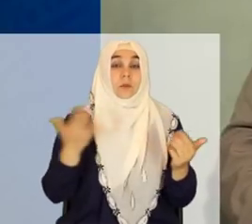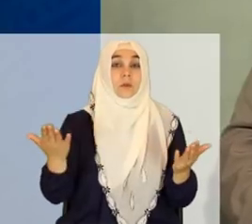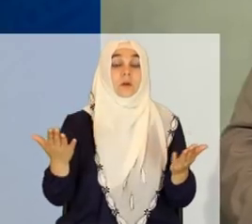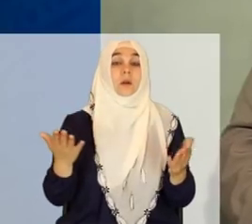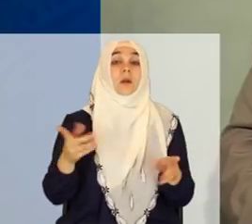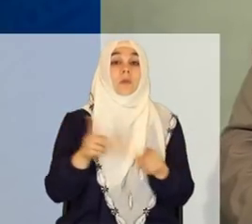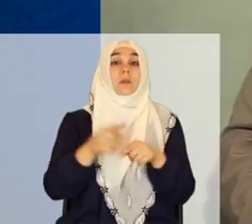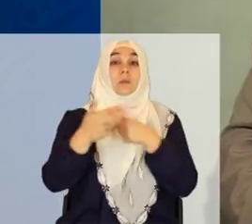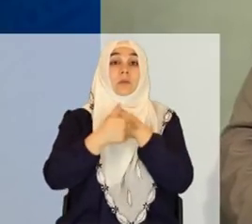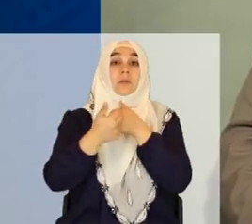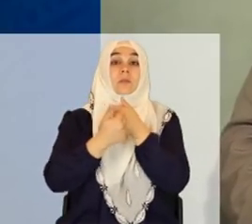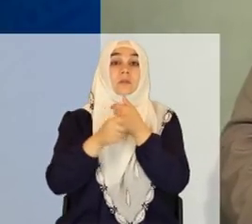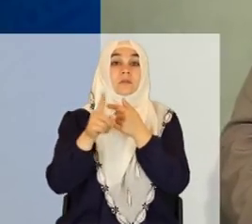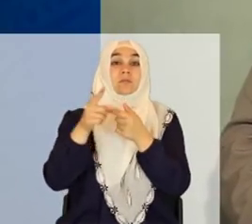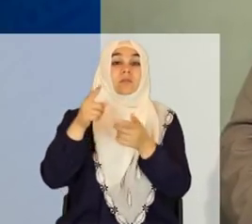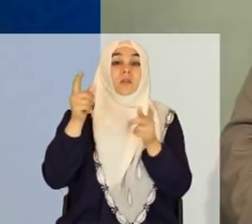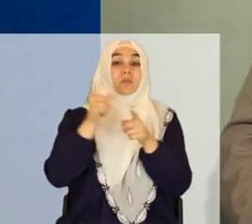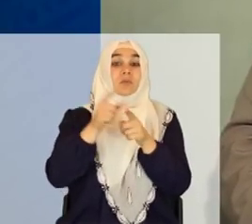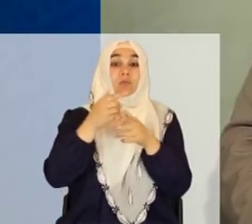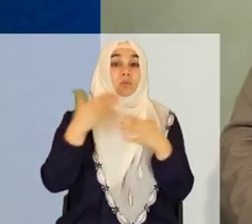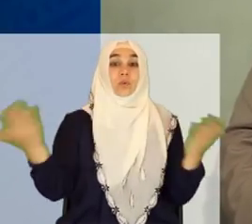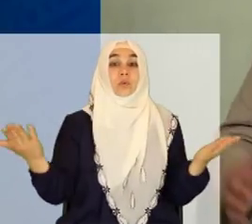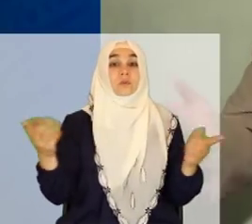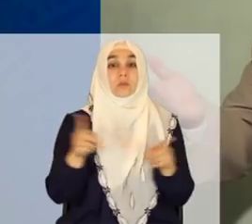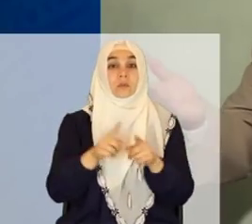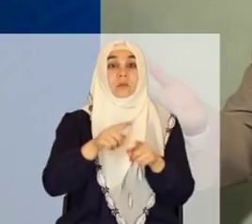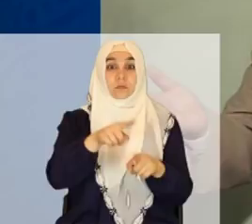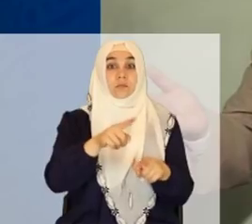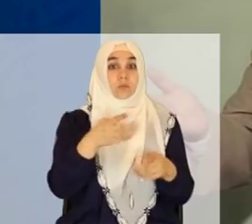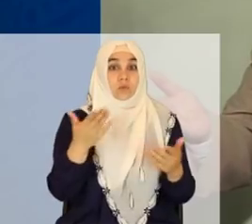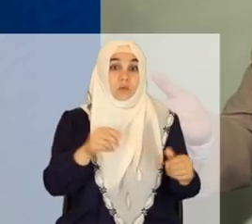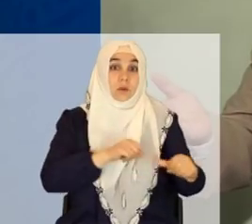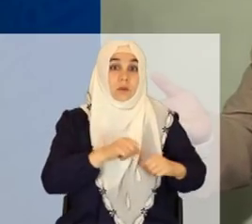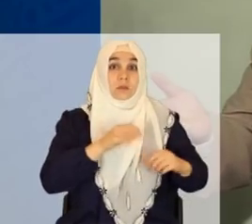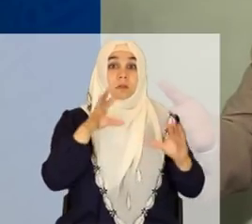Yoki men Injilni inkor qilaman, Injil degan Xudoning kitobi yo'q desa bu kofir bo'lib qoladi.